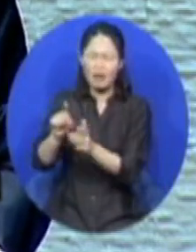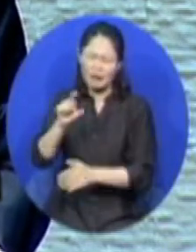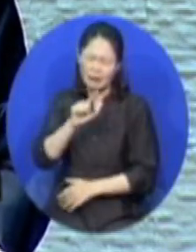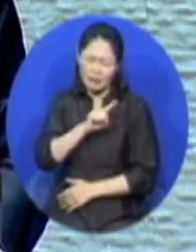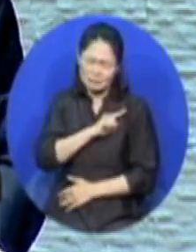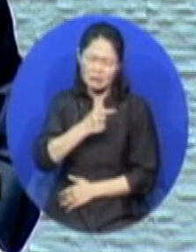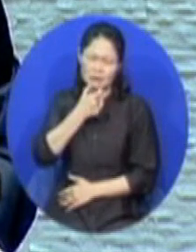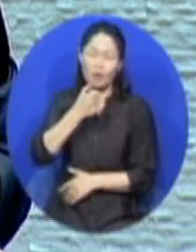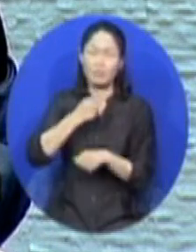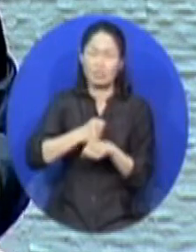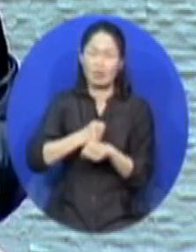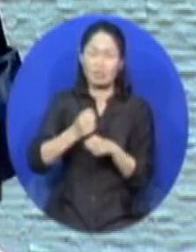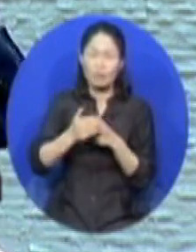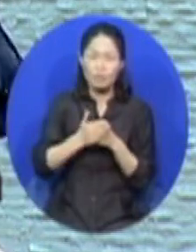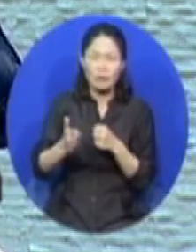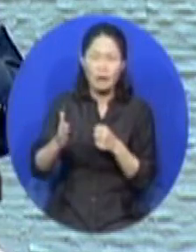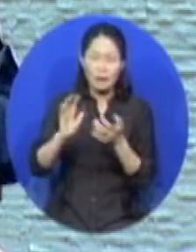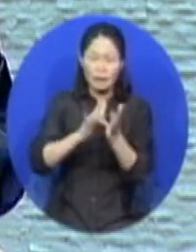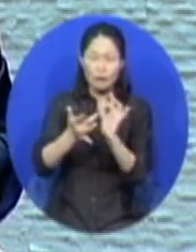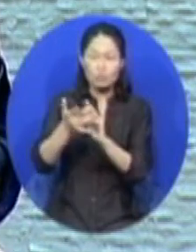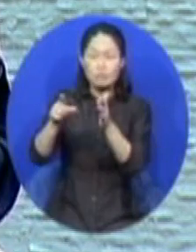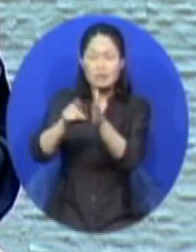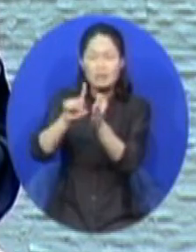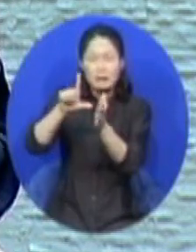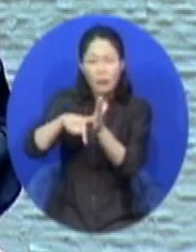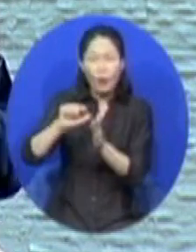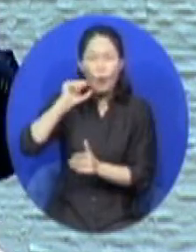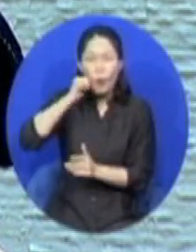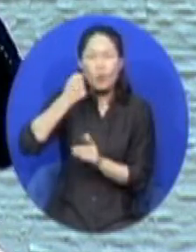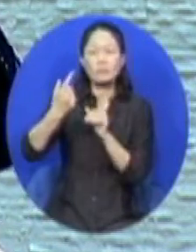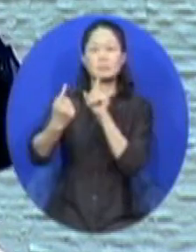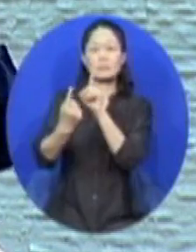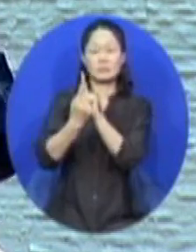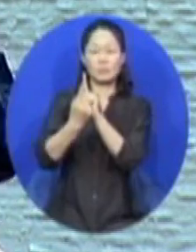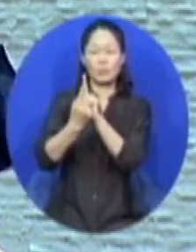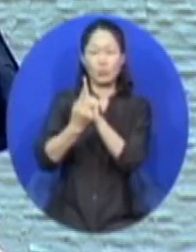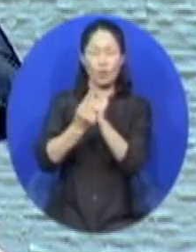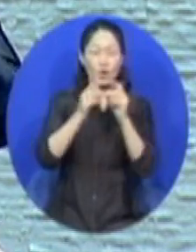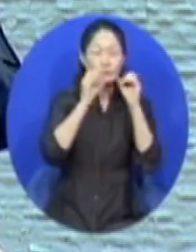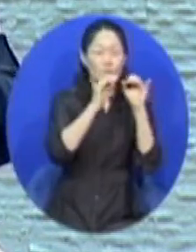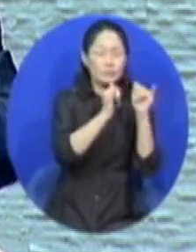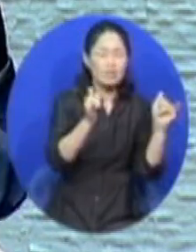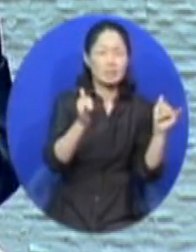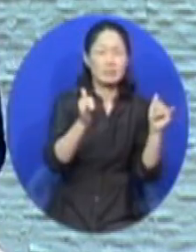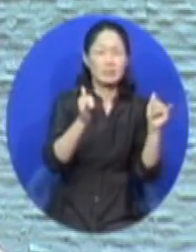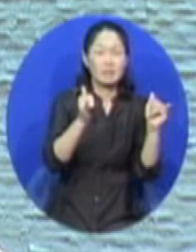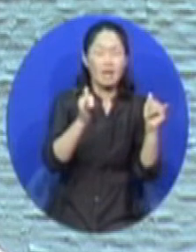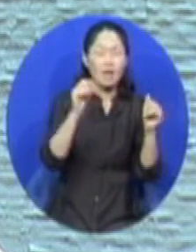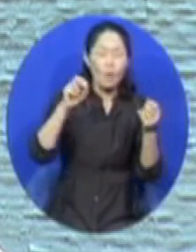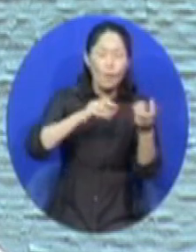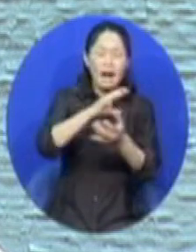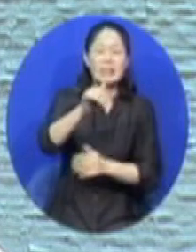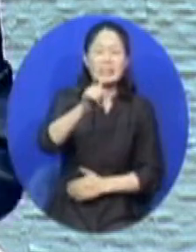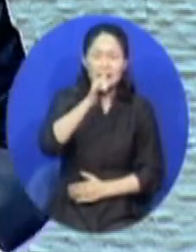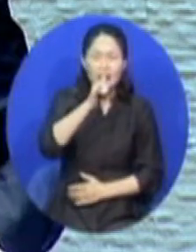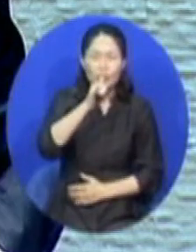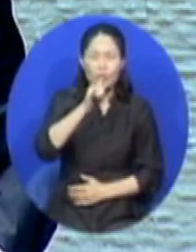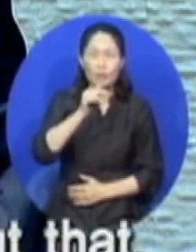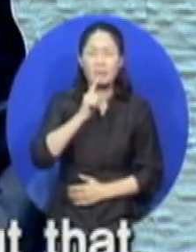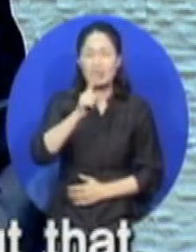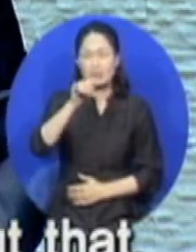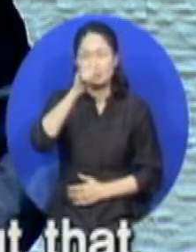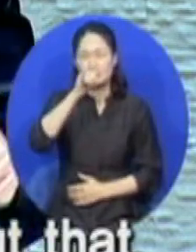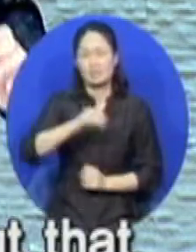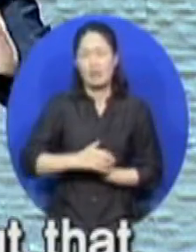아니다 그러니까 예수 믿을 때 어려움 생기고 그리고 점도 짜이 가 환란이 있을 것이라고 말했던